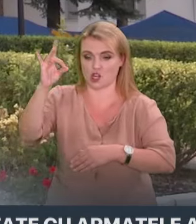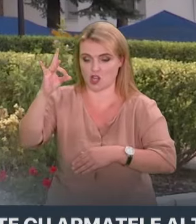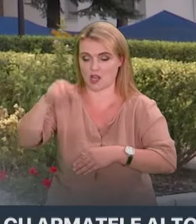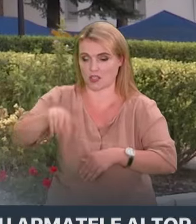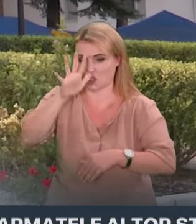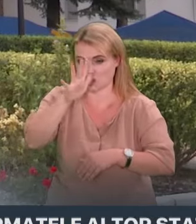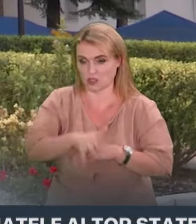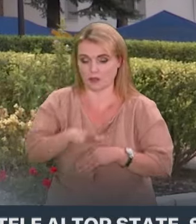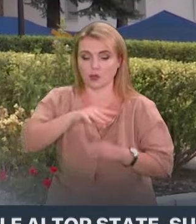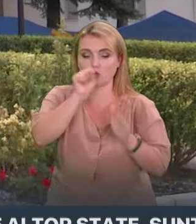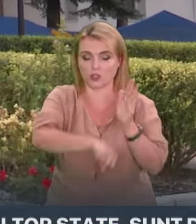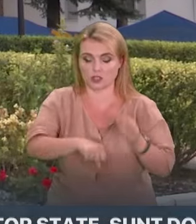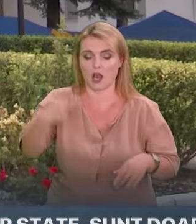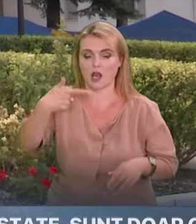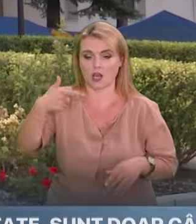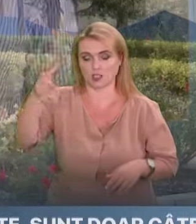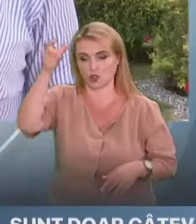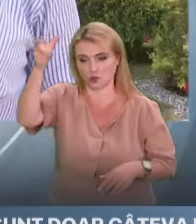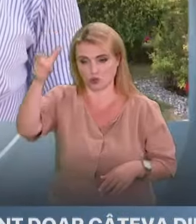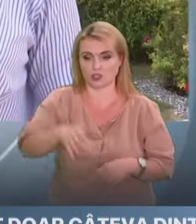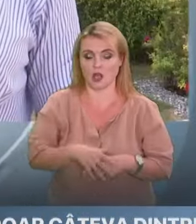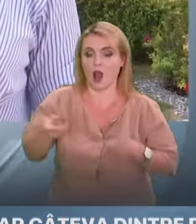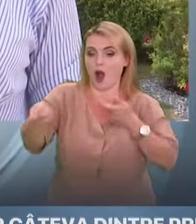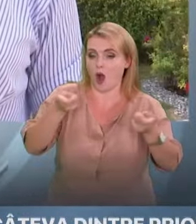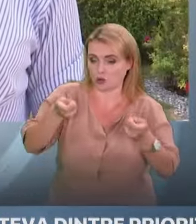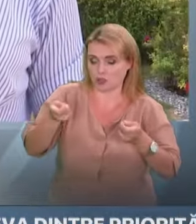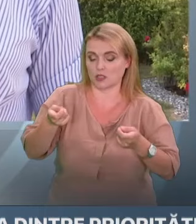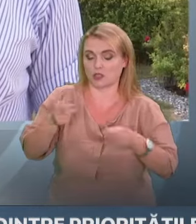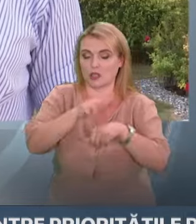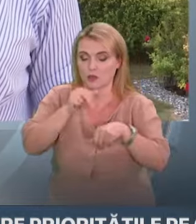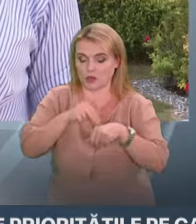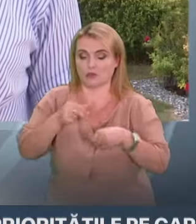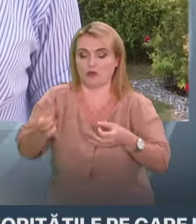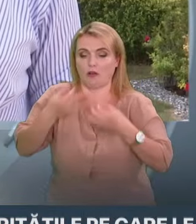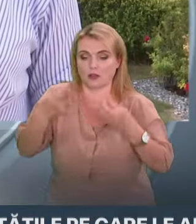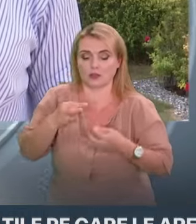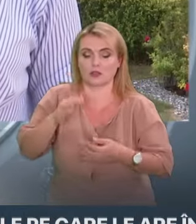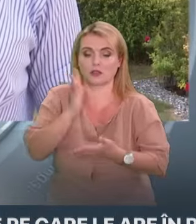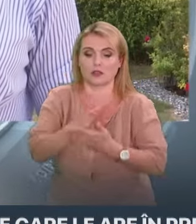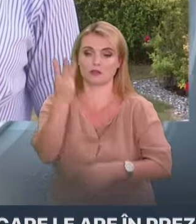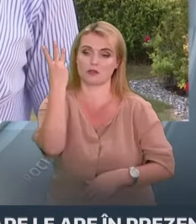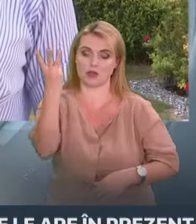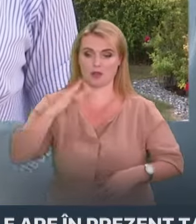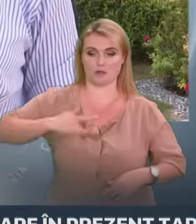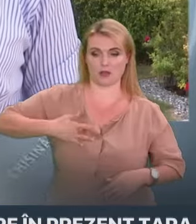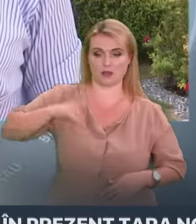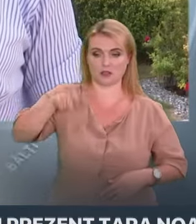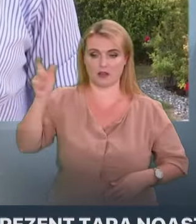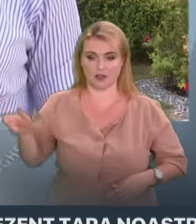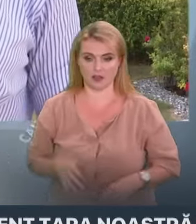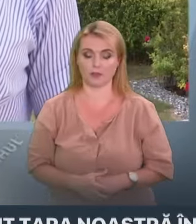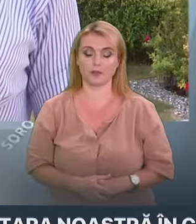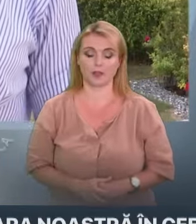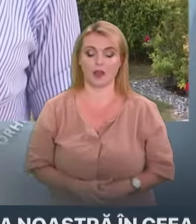în sectorul Râșcani al capitalei, autoritățile anunță că are trei suspecți. Killerul și unul dintre complici sunt cetățeni